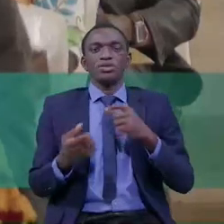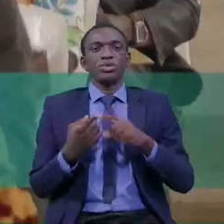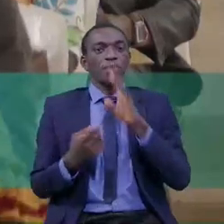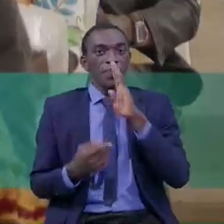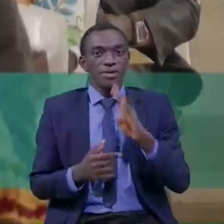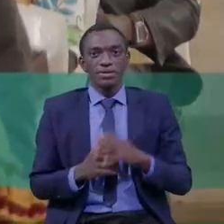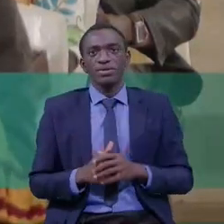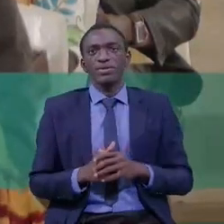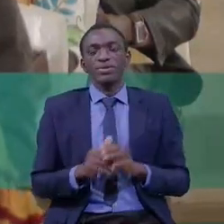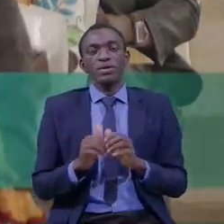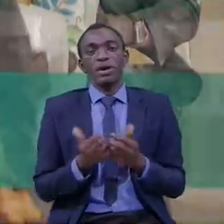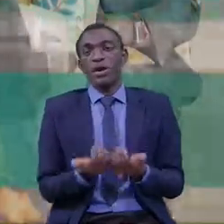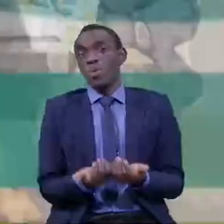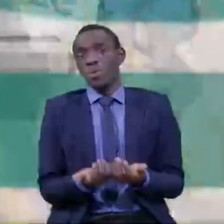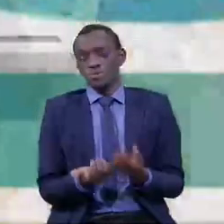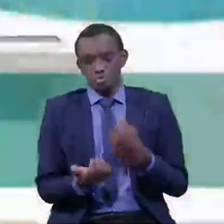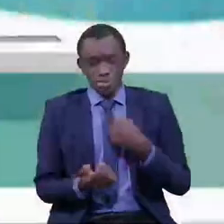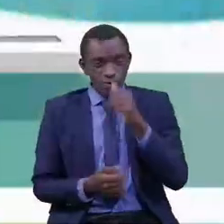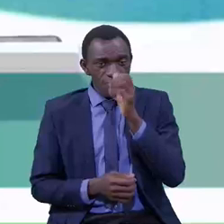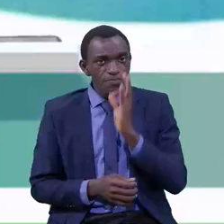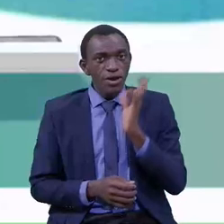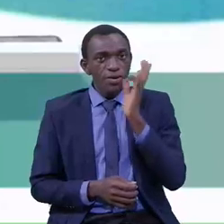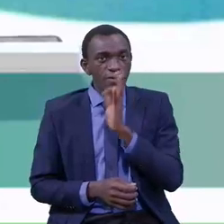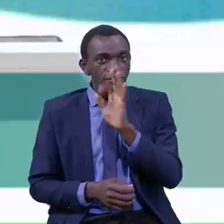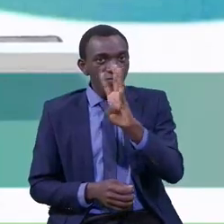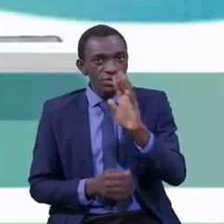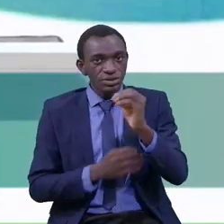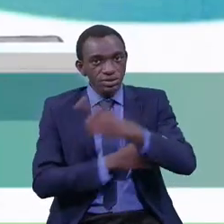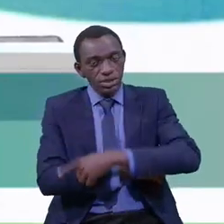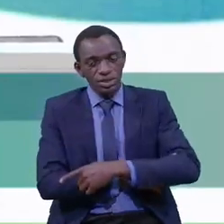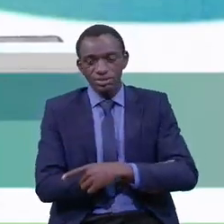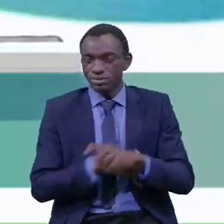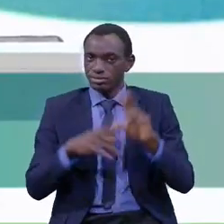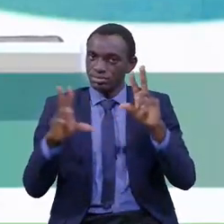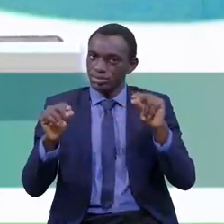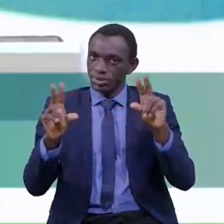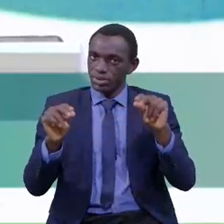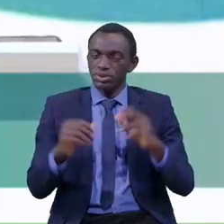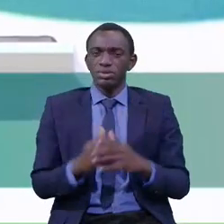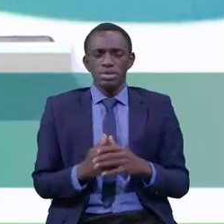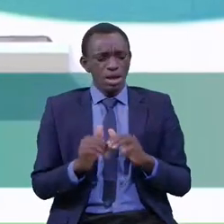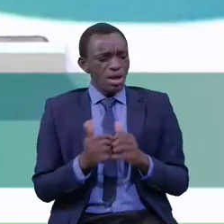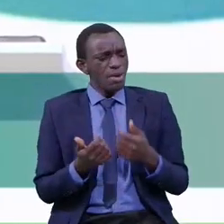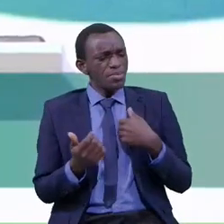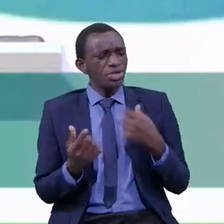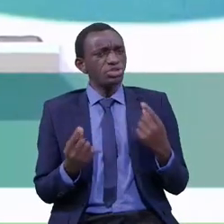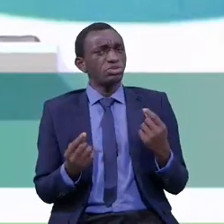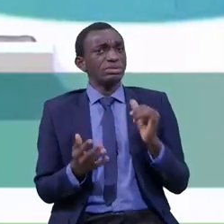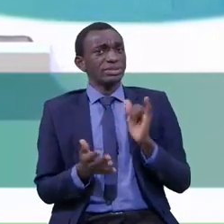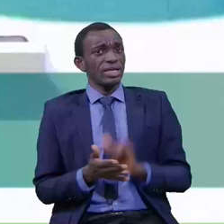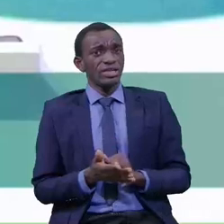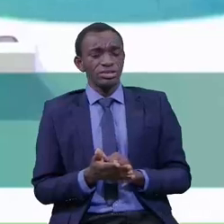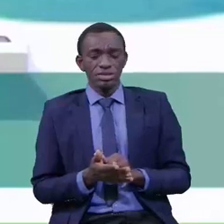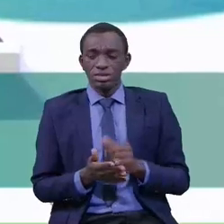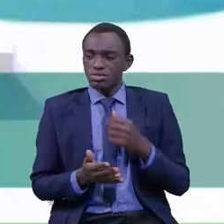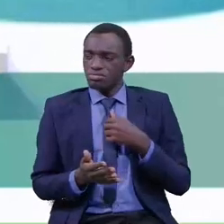j'arrive à le faire? En jeûnant 40 jours? Pas du tout. Comment je le fais? En